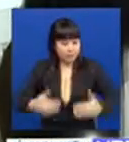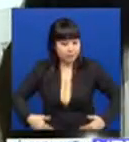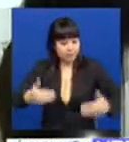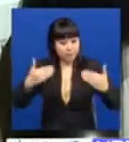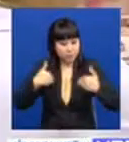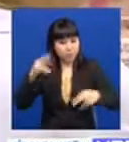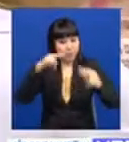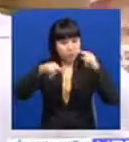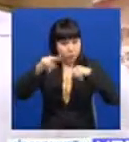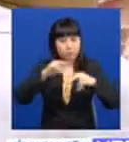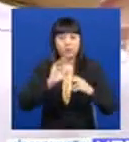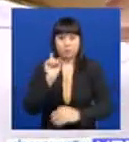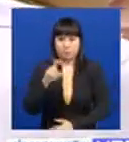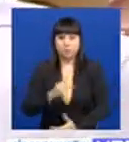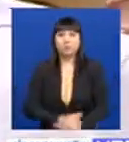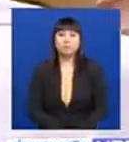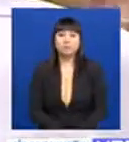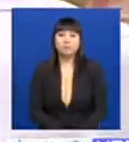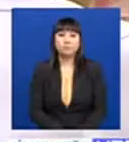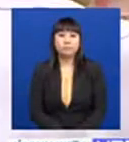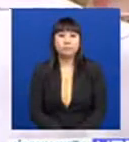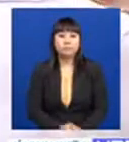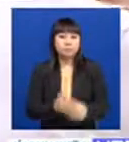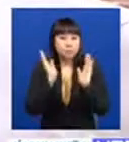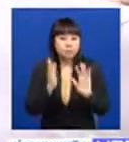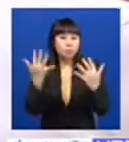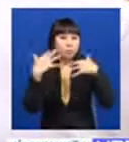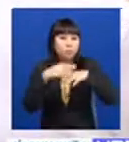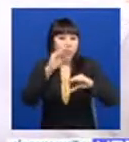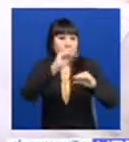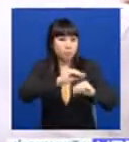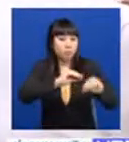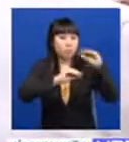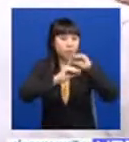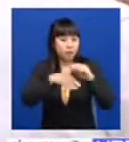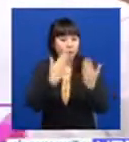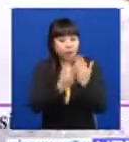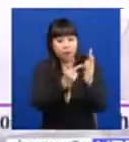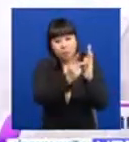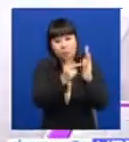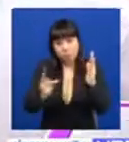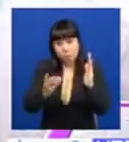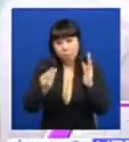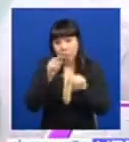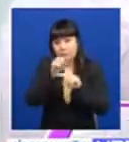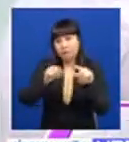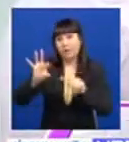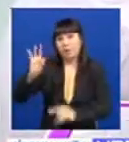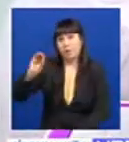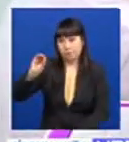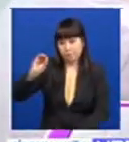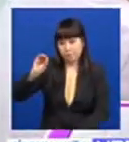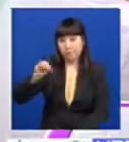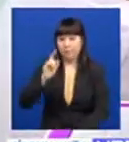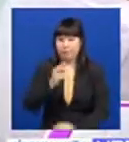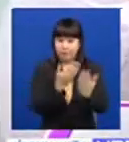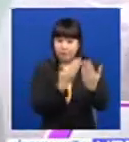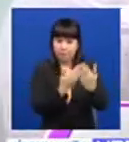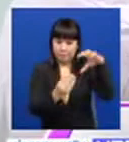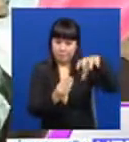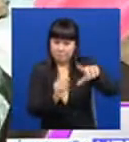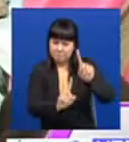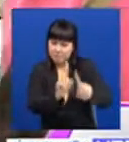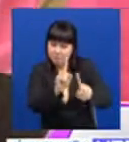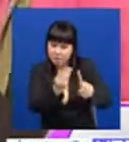โฮมซีเนียร์ด้วยโดยผู้ที่เข้าร่วมโครงการจะได้รับวงเงินกู้สูงสุดร้อยละ 90ของราคาประเมินหลักประกัน